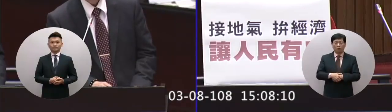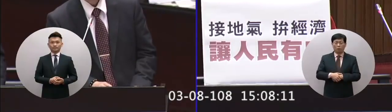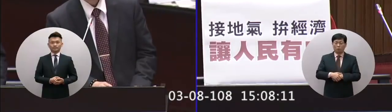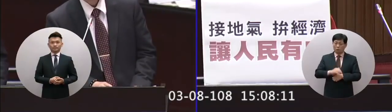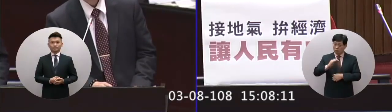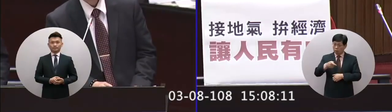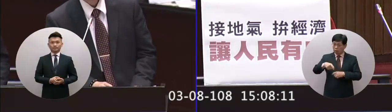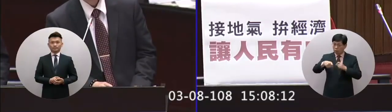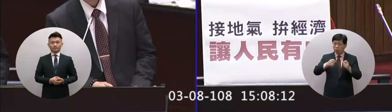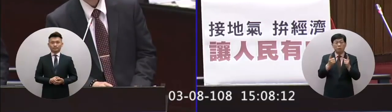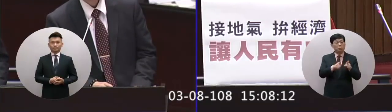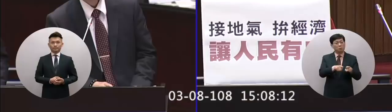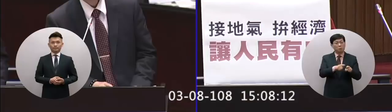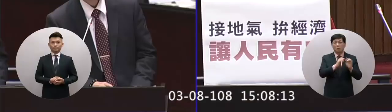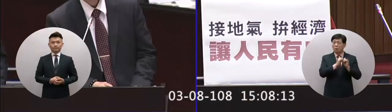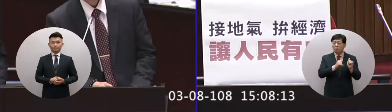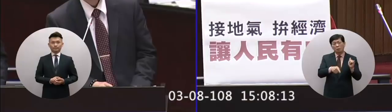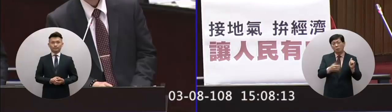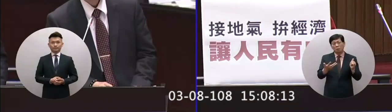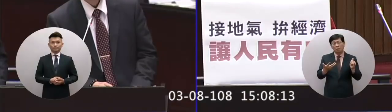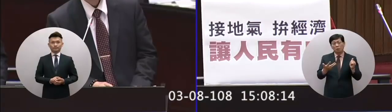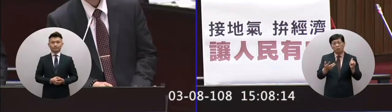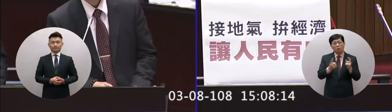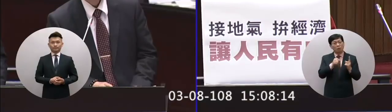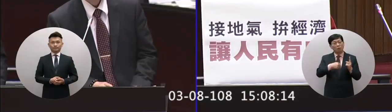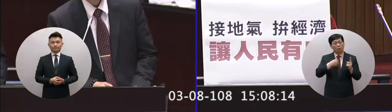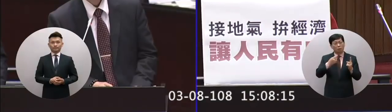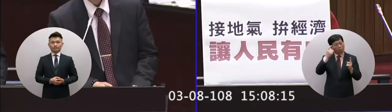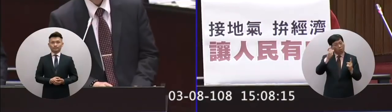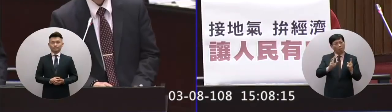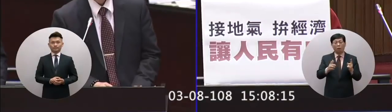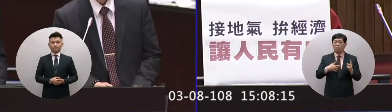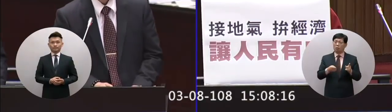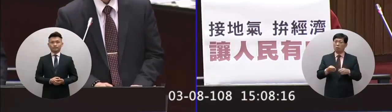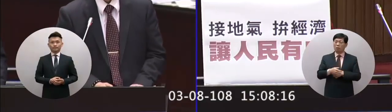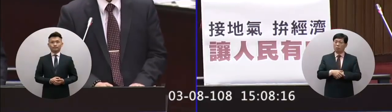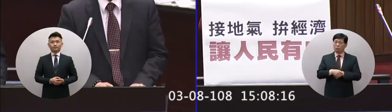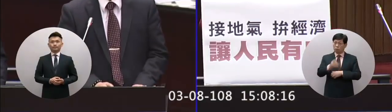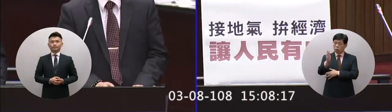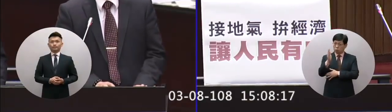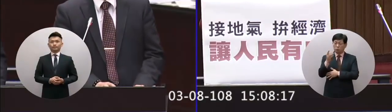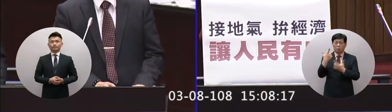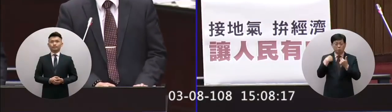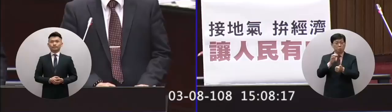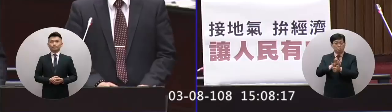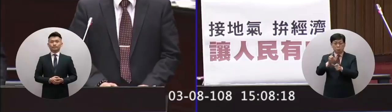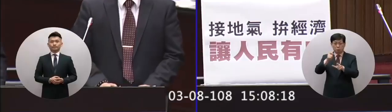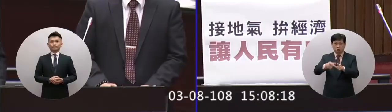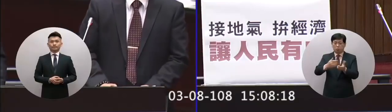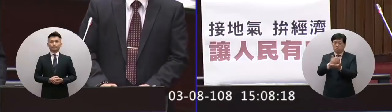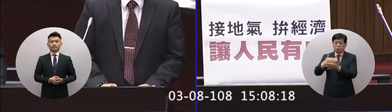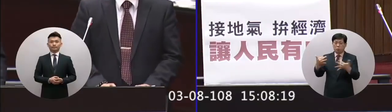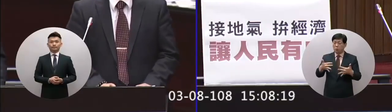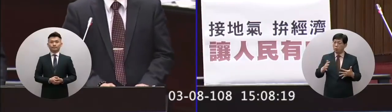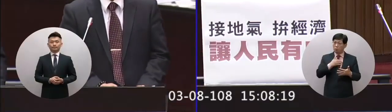呢，这个方案到底对一般老百姓来讲，我来讲啦，一般老百姓讲，啊，这政府就干替这公司你解决